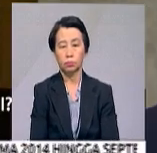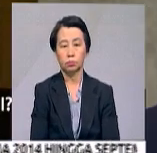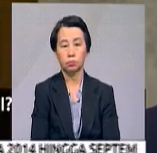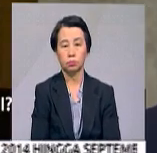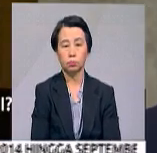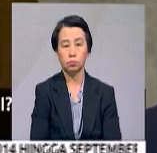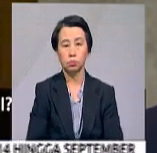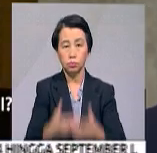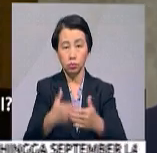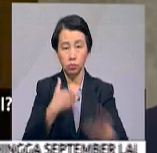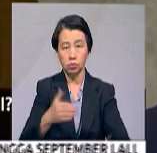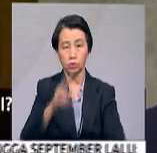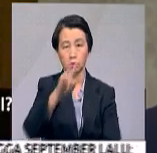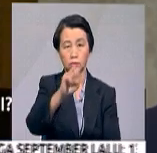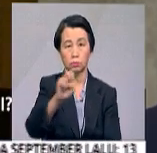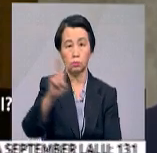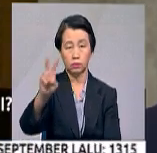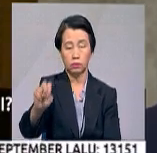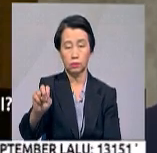Before 2020.